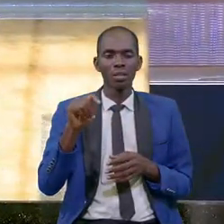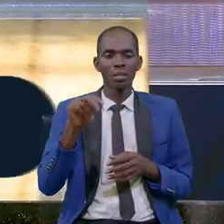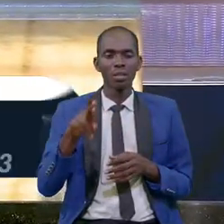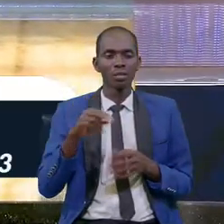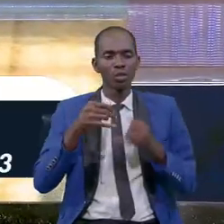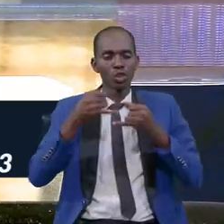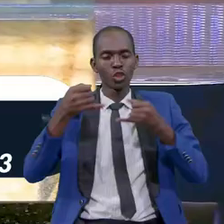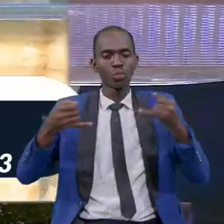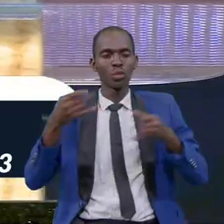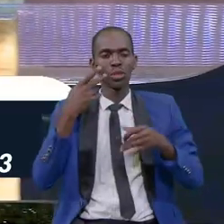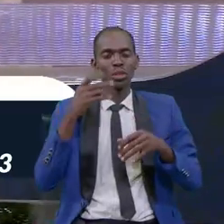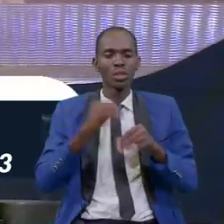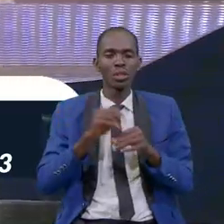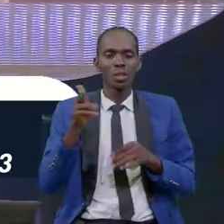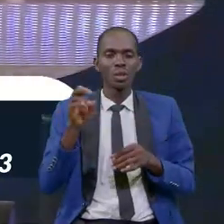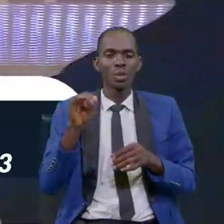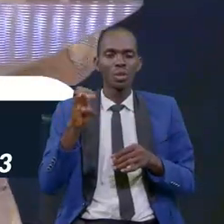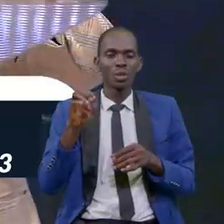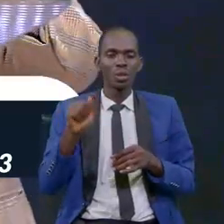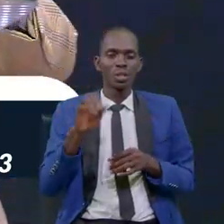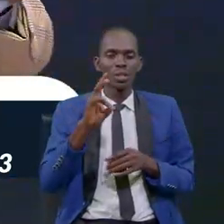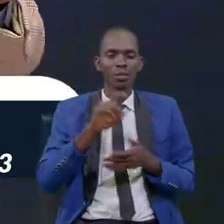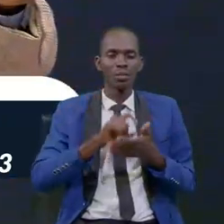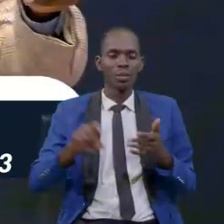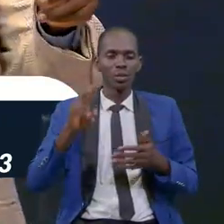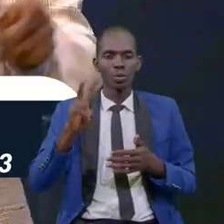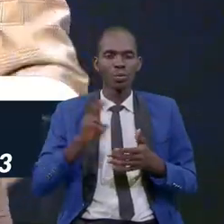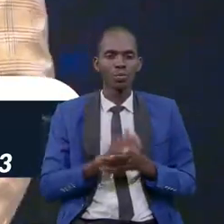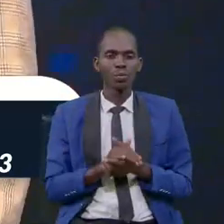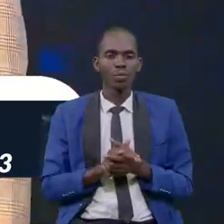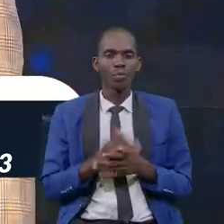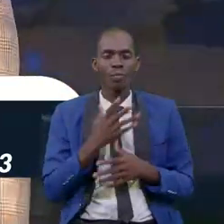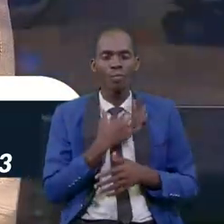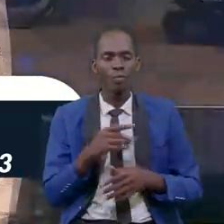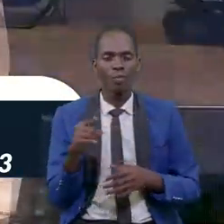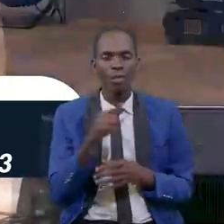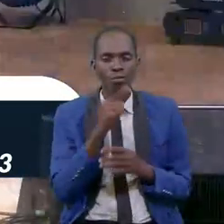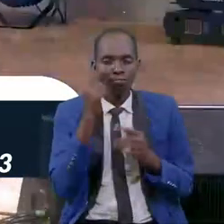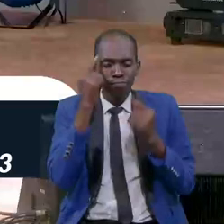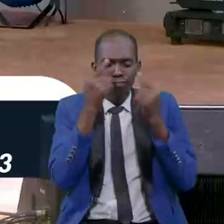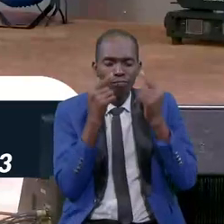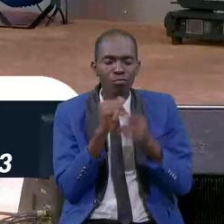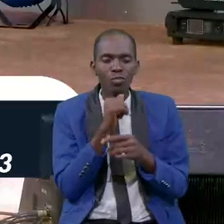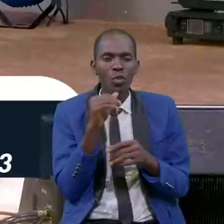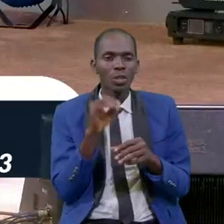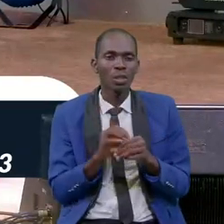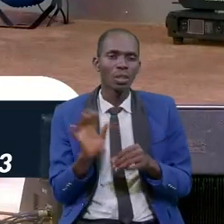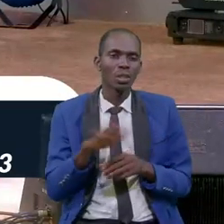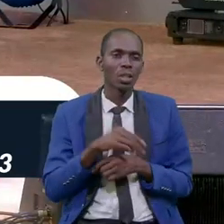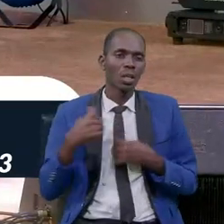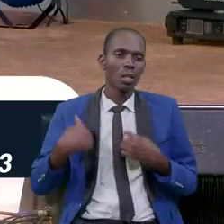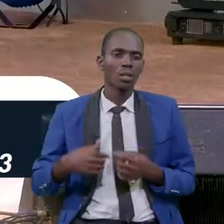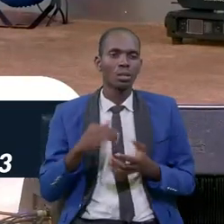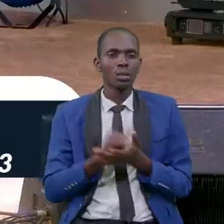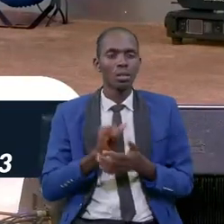Osée chapitre 7, verset 2. Ils ne se disent pas